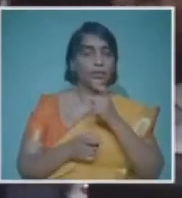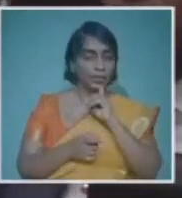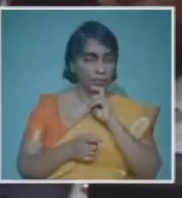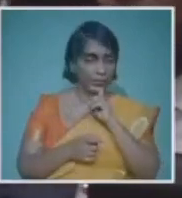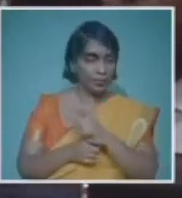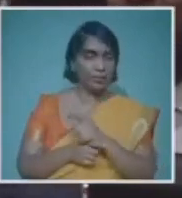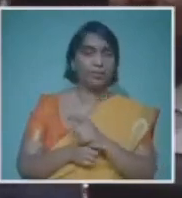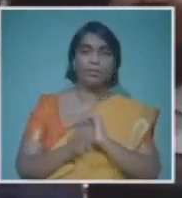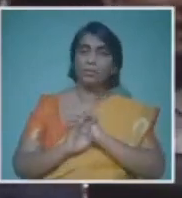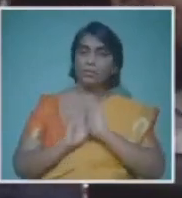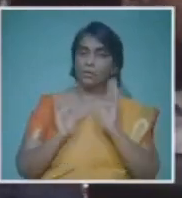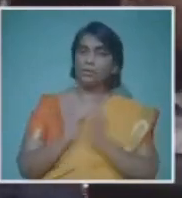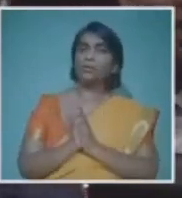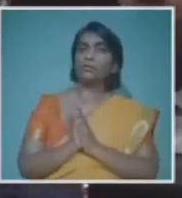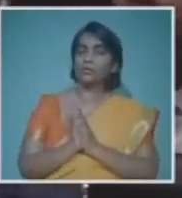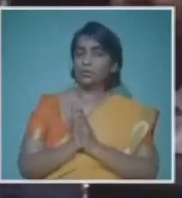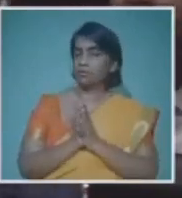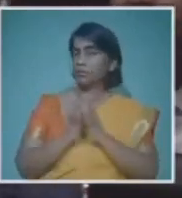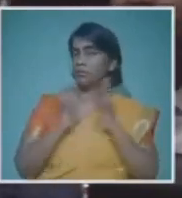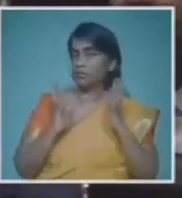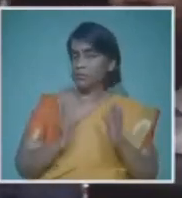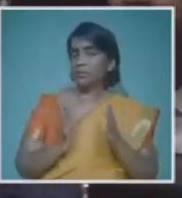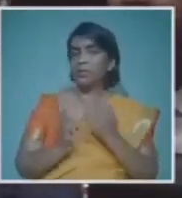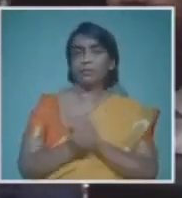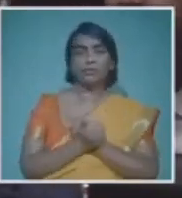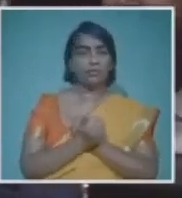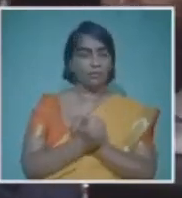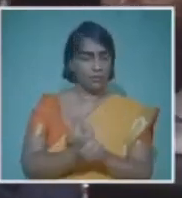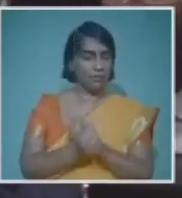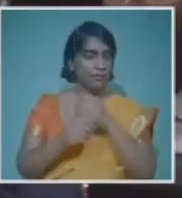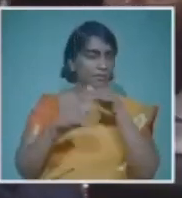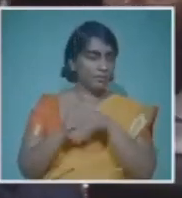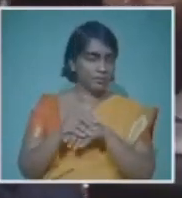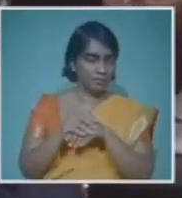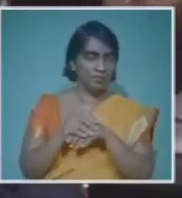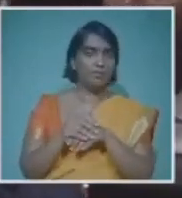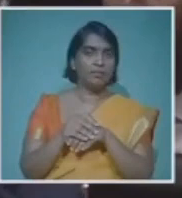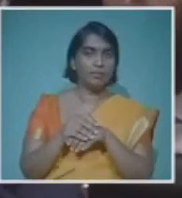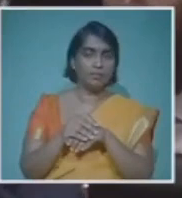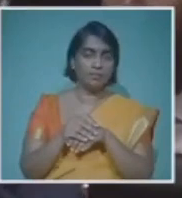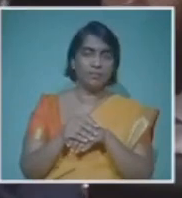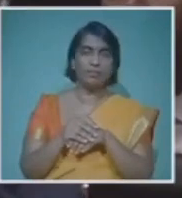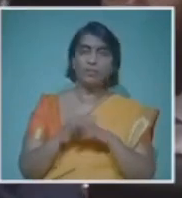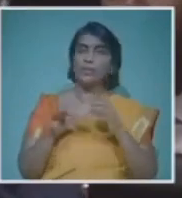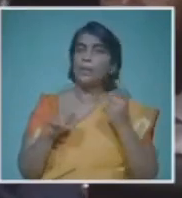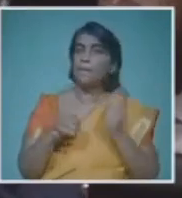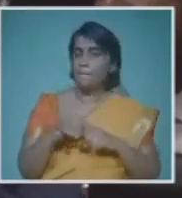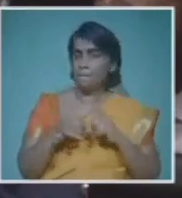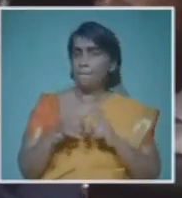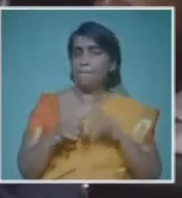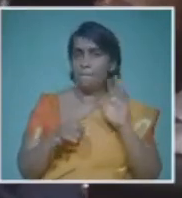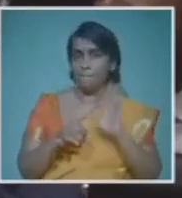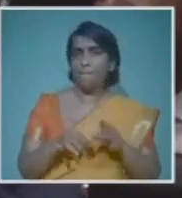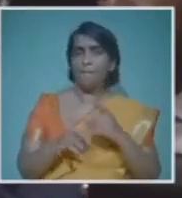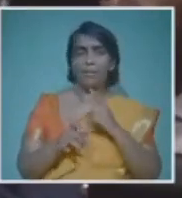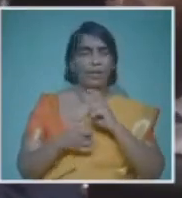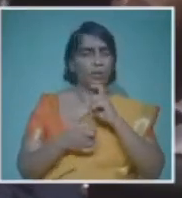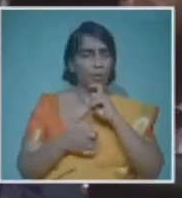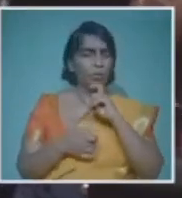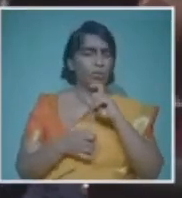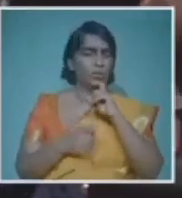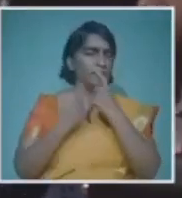අධිකරණයේදී ඒ සියලු බොහෝ අය බන්ධනාගාරගත කිරීම පිළිබඳව ප්‍රශ්නයක් තියෙනවා. මොකද එක එක